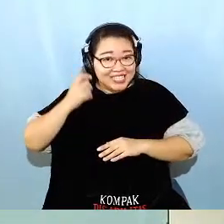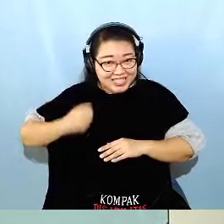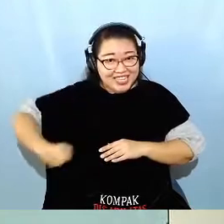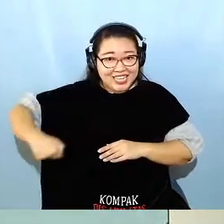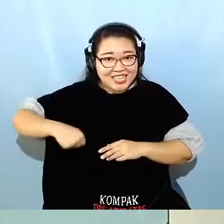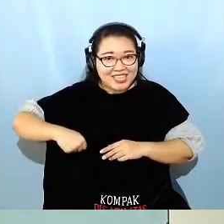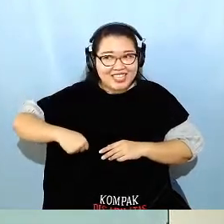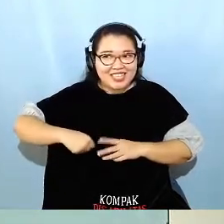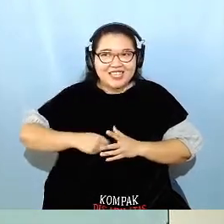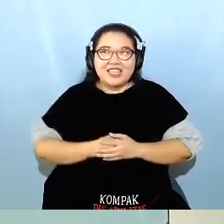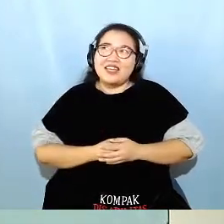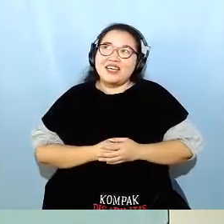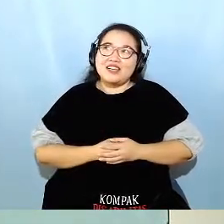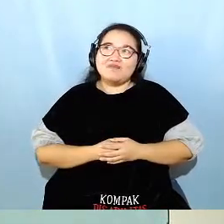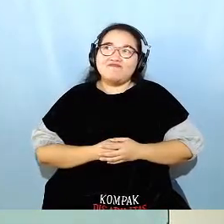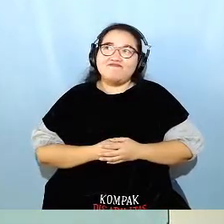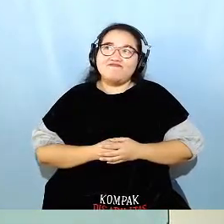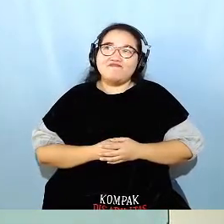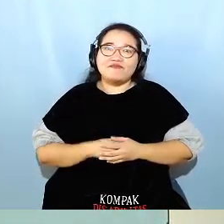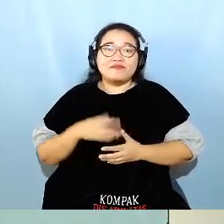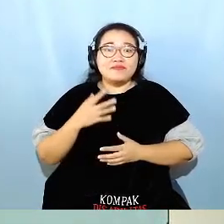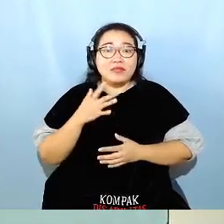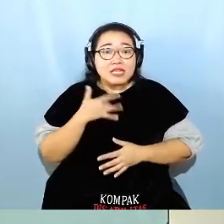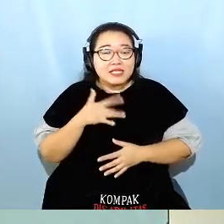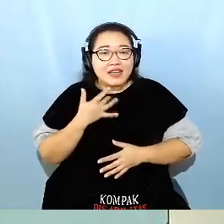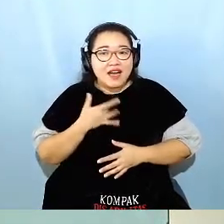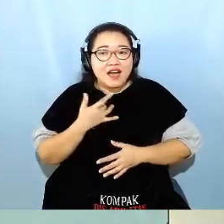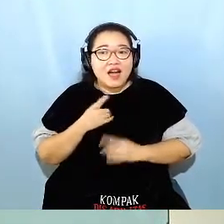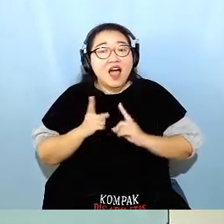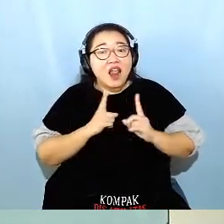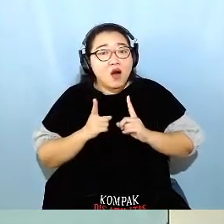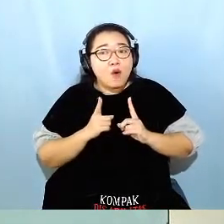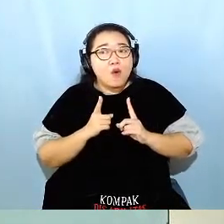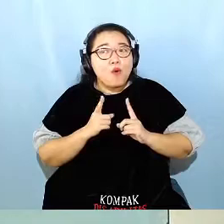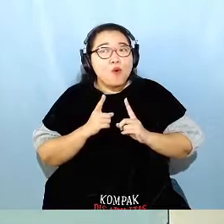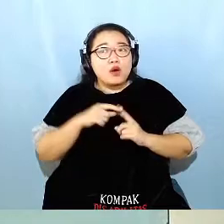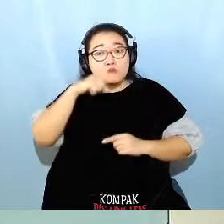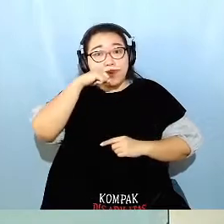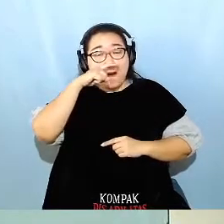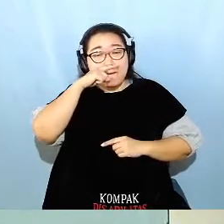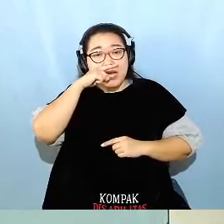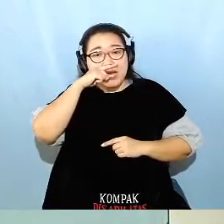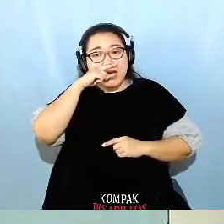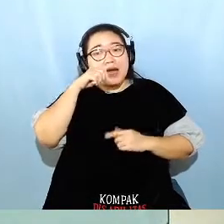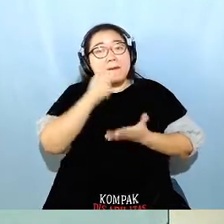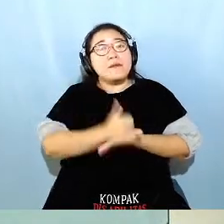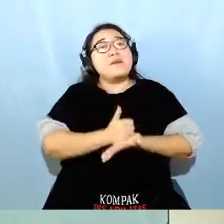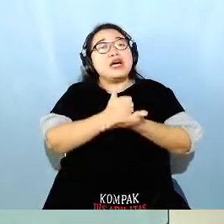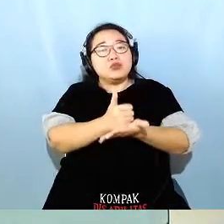juga terlibat ketika ada kesibukan di rumah, yang satu di dapur, yang satu bisa